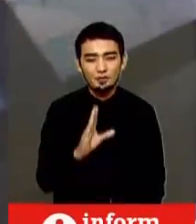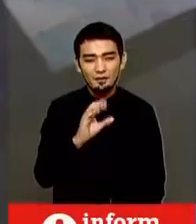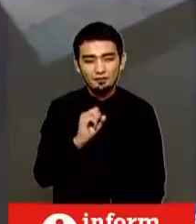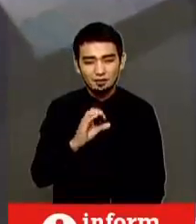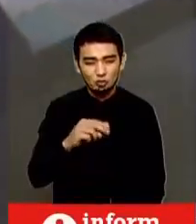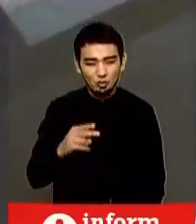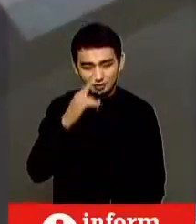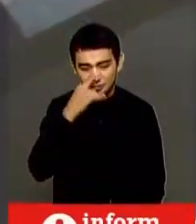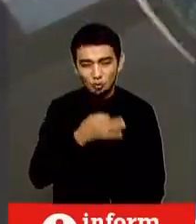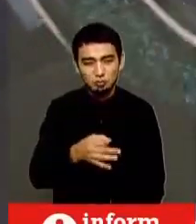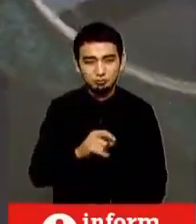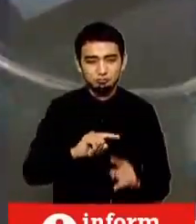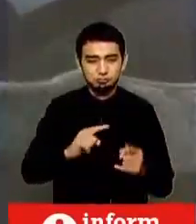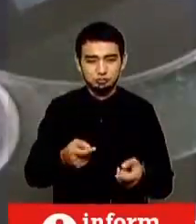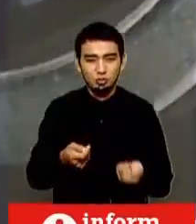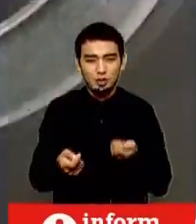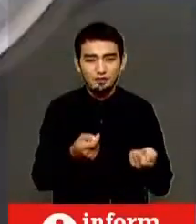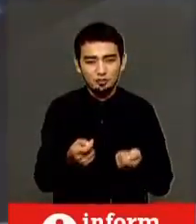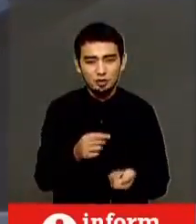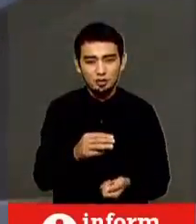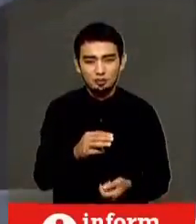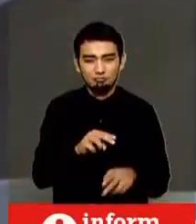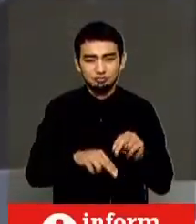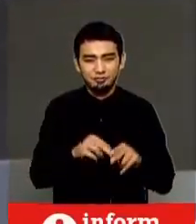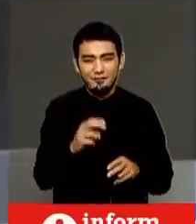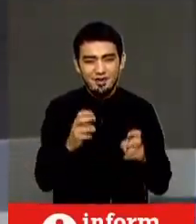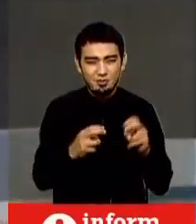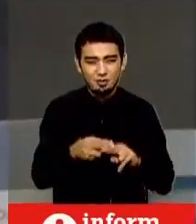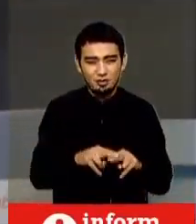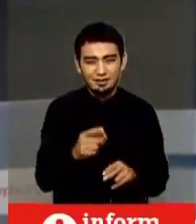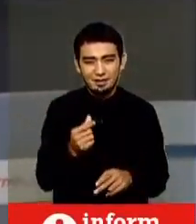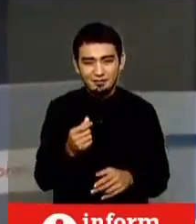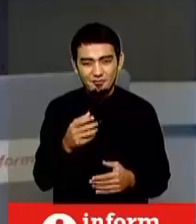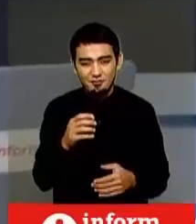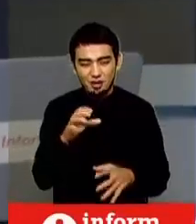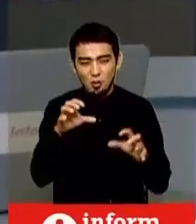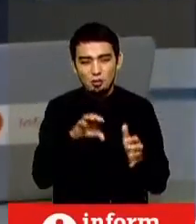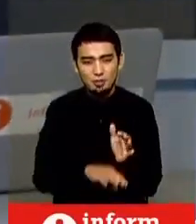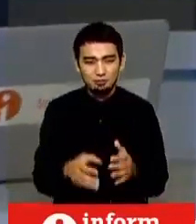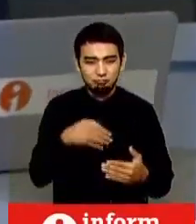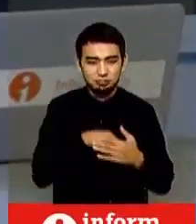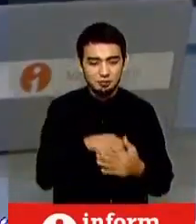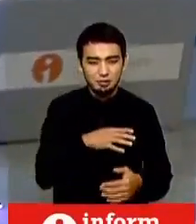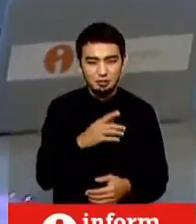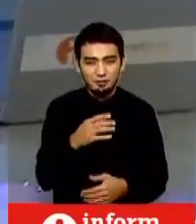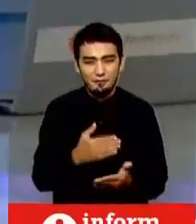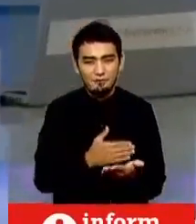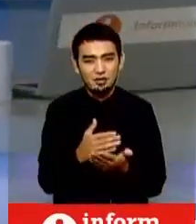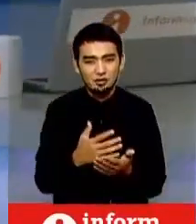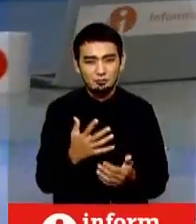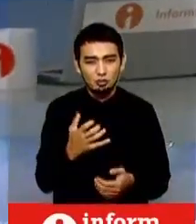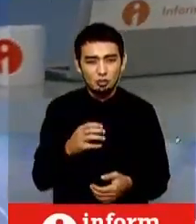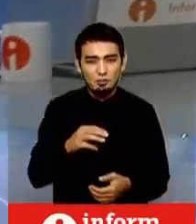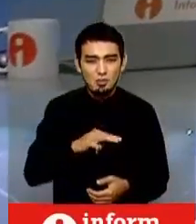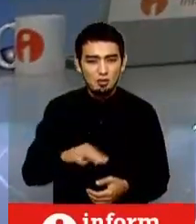Восточно-Казахстанской области задержали руководство стройфирмы, незаконно привлекшей деньги дольщиков. Компания присвоила свыше 500 000 тенге.